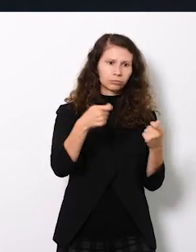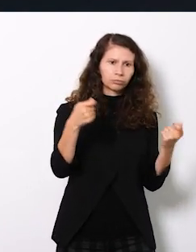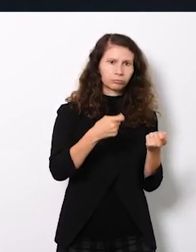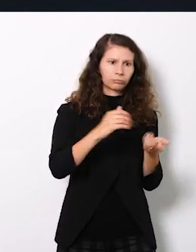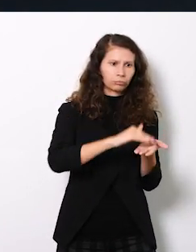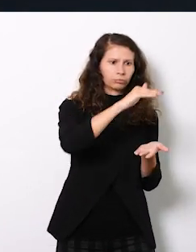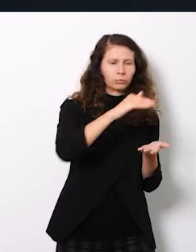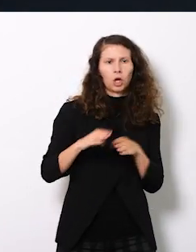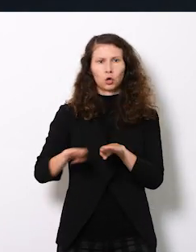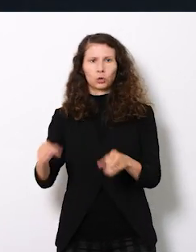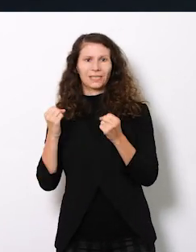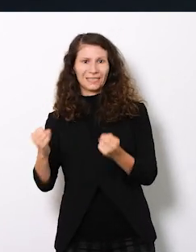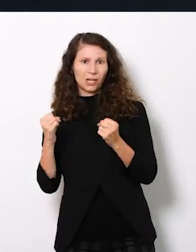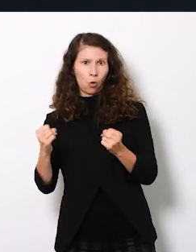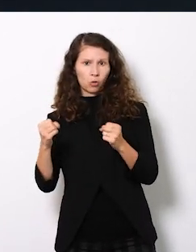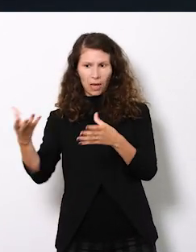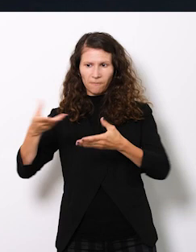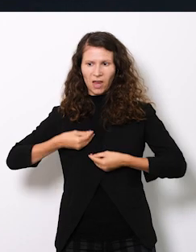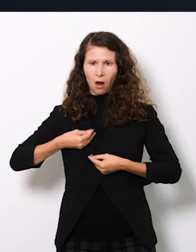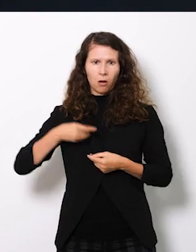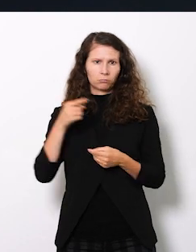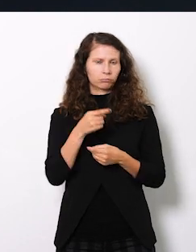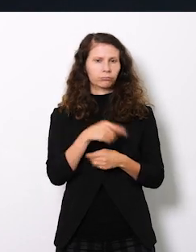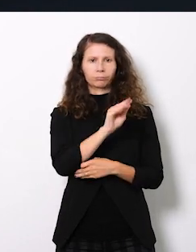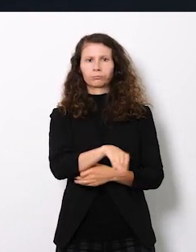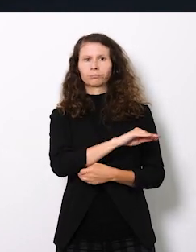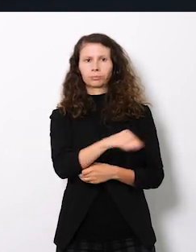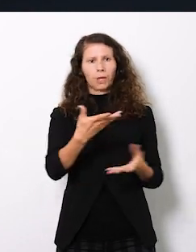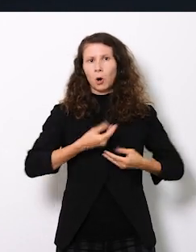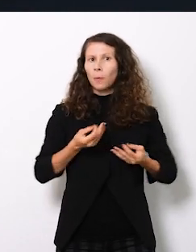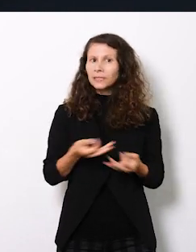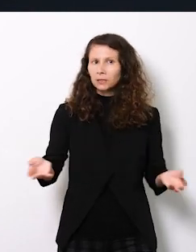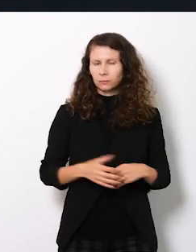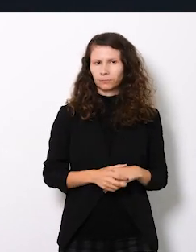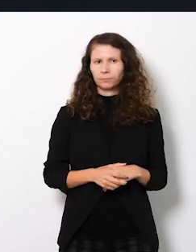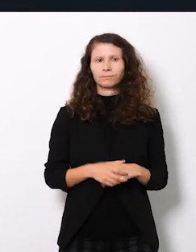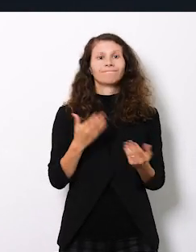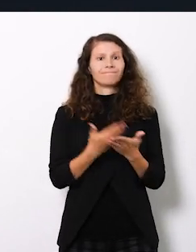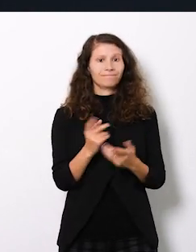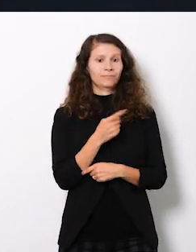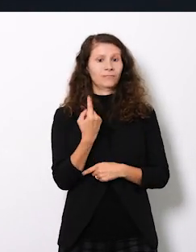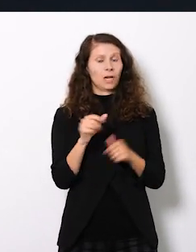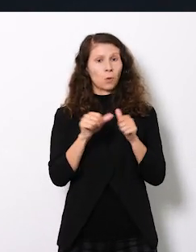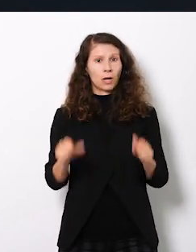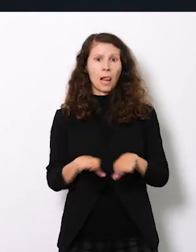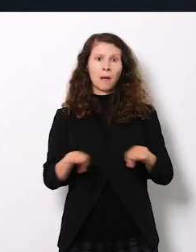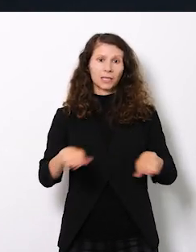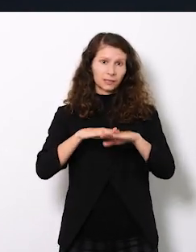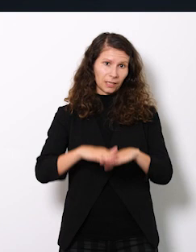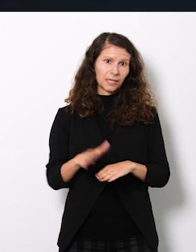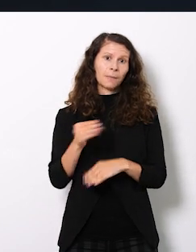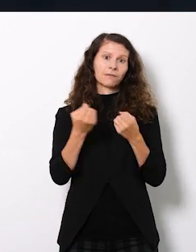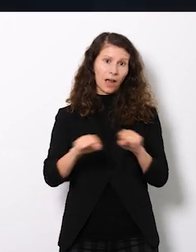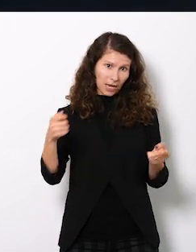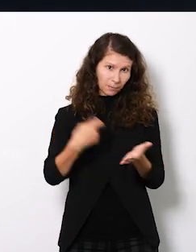bei Grundsicherungsempfängern bedauerlicherweise völlig unberücksichtigt. Und unser Modell der Basisrente mit Freibeträgen erlaubt